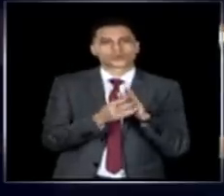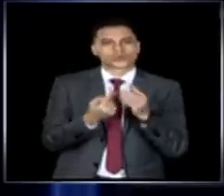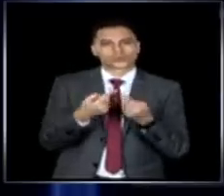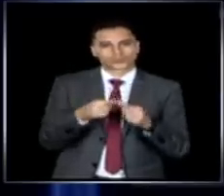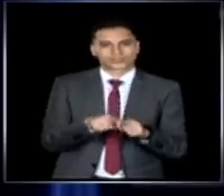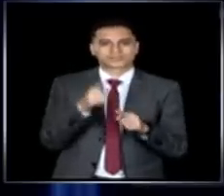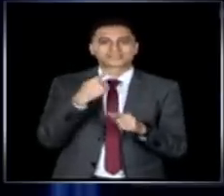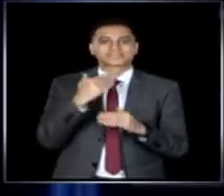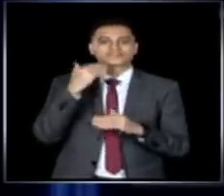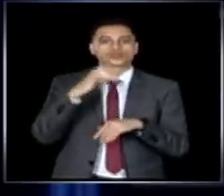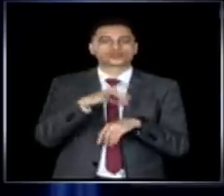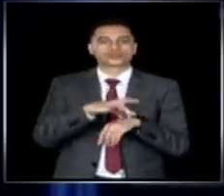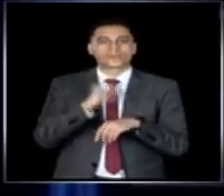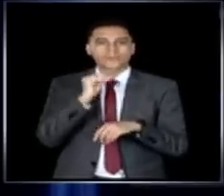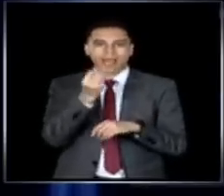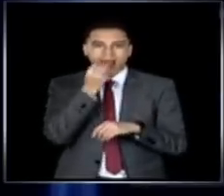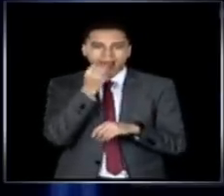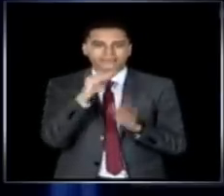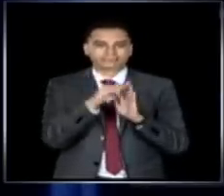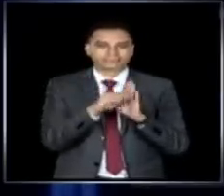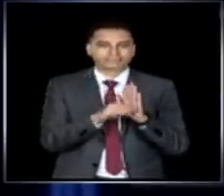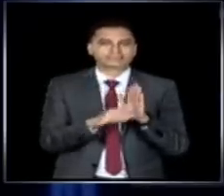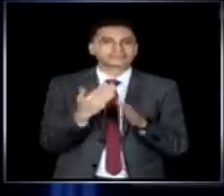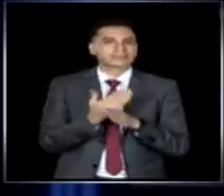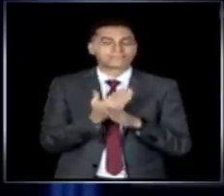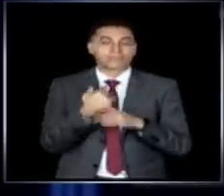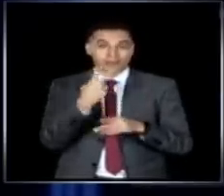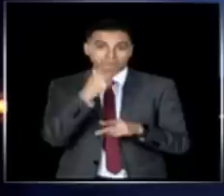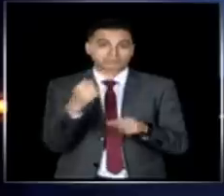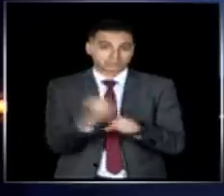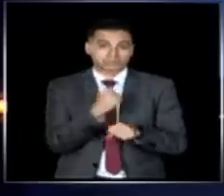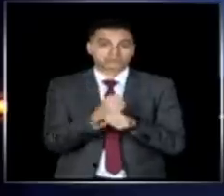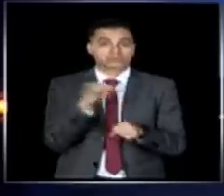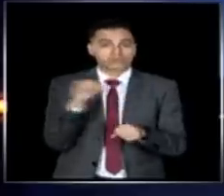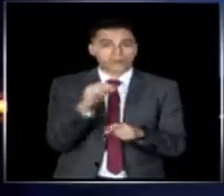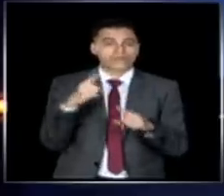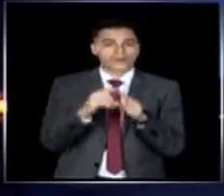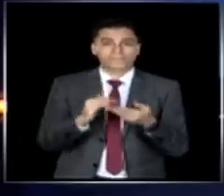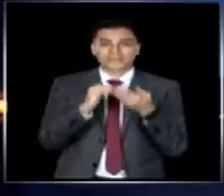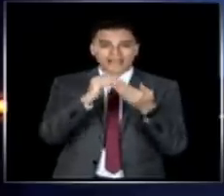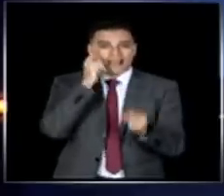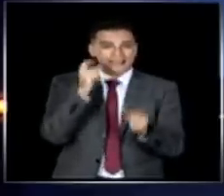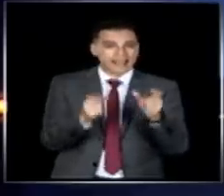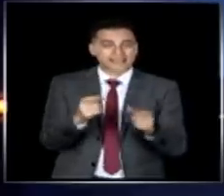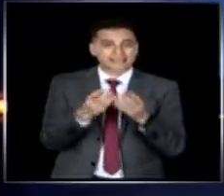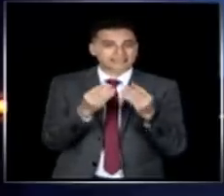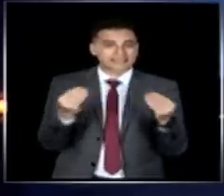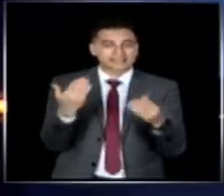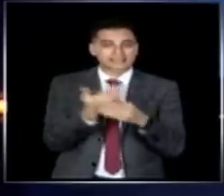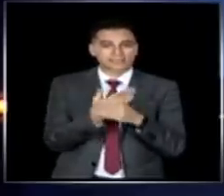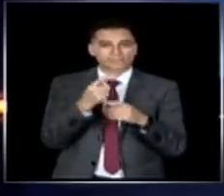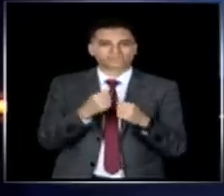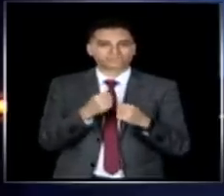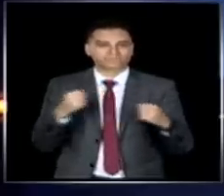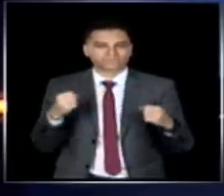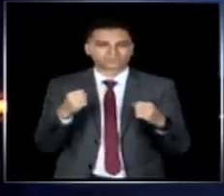إن شاء الله. إيش معنى دكتور التغذية؟ المجال مهم وبساعد ناس كتير في حاجات